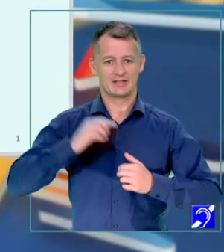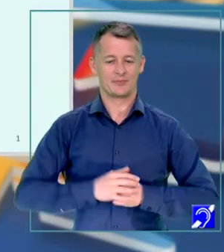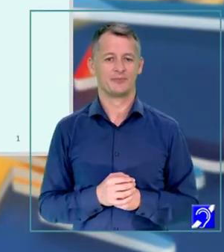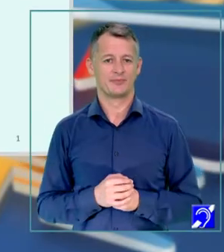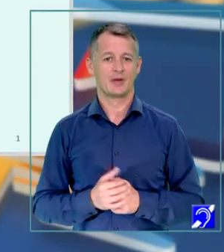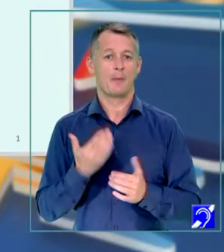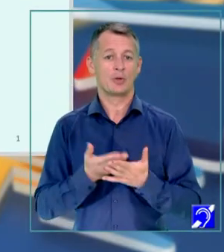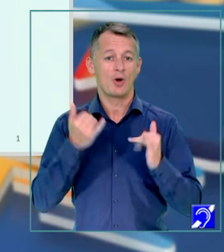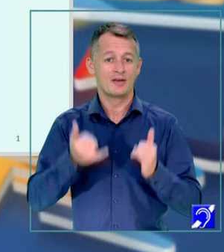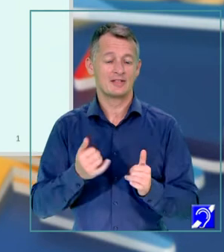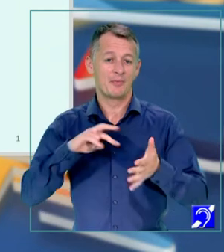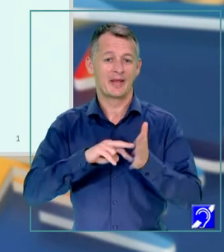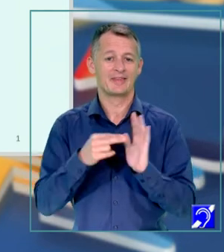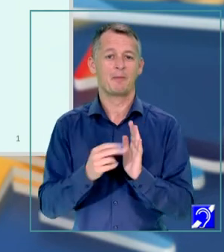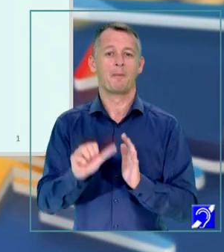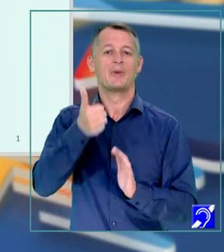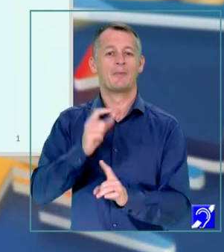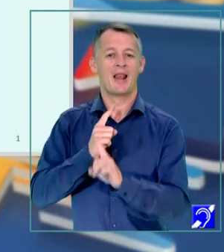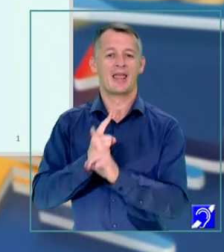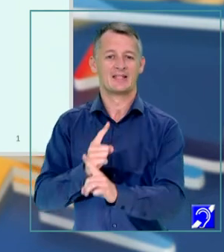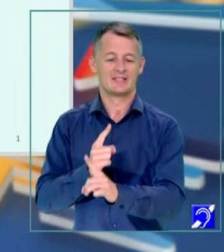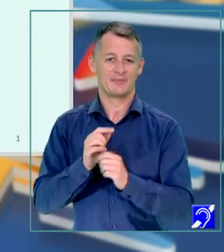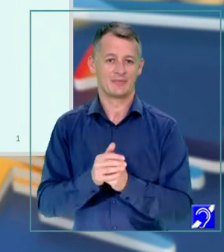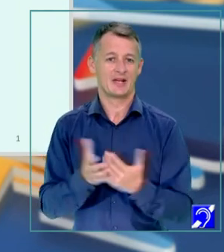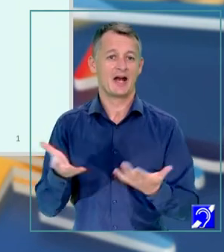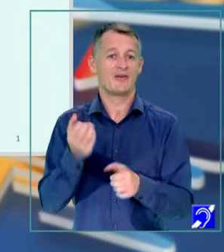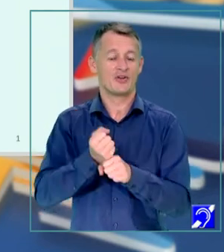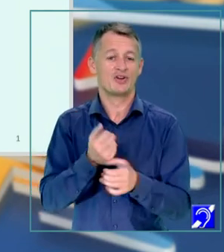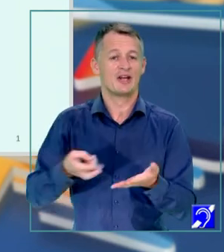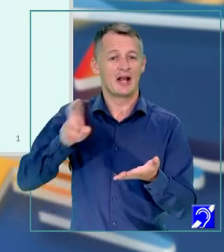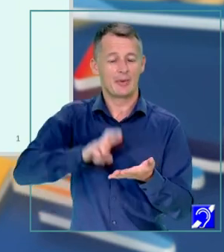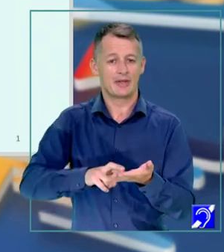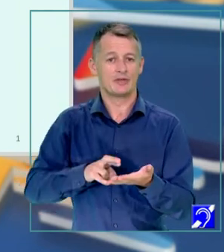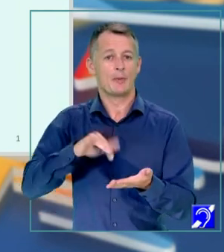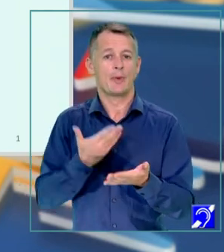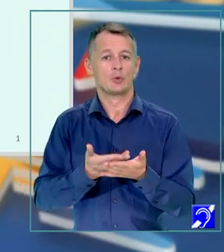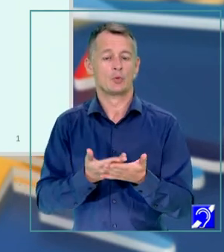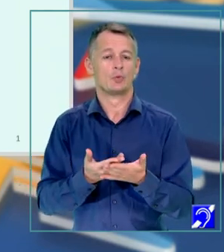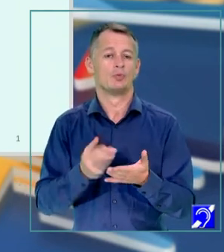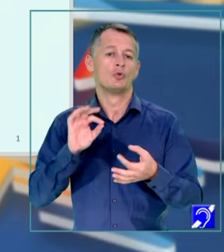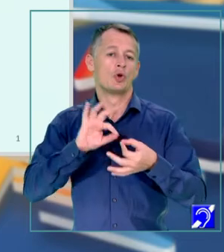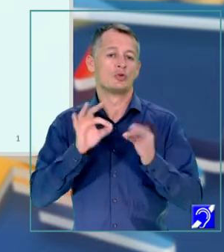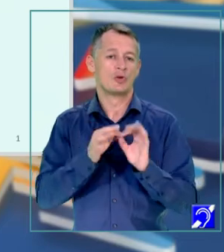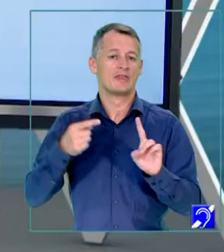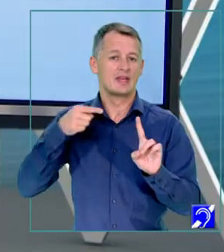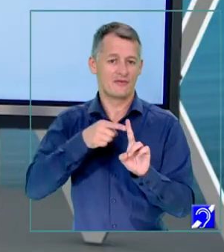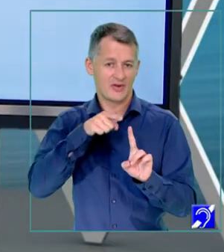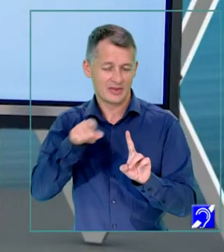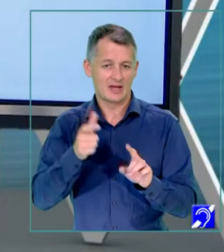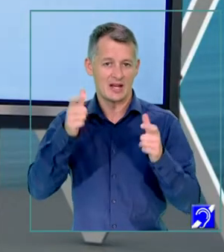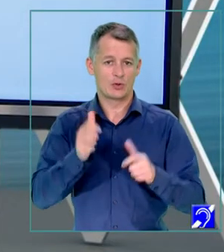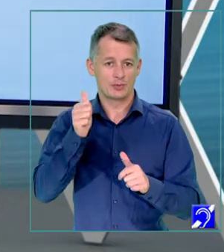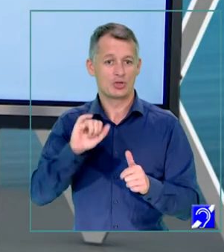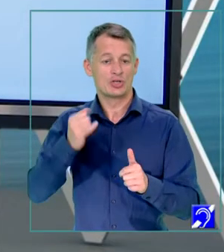a astăzi am pregătit o prima lecție care face o recapitulare și anotimpul de invata in clasa A 11-a și